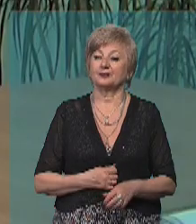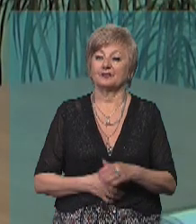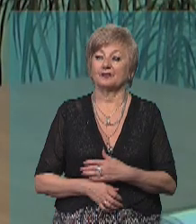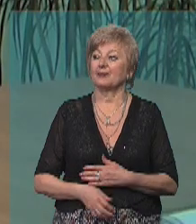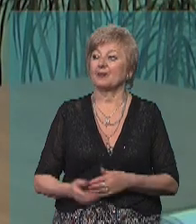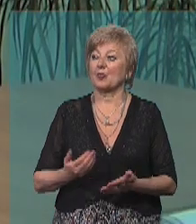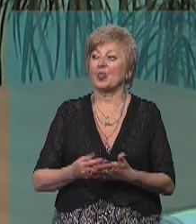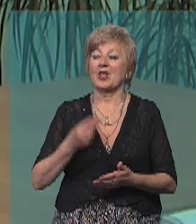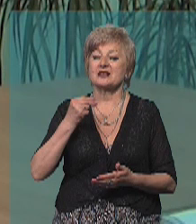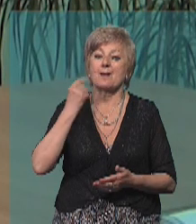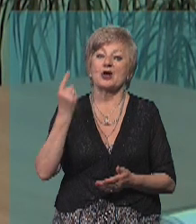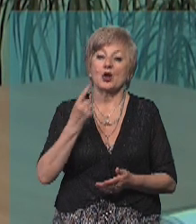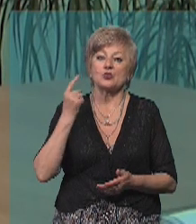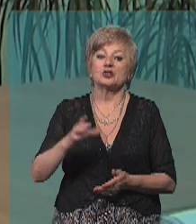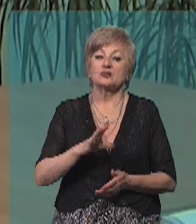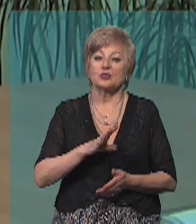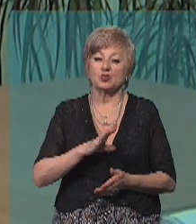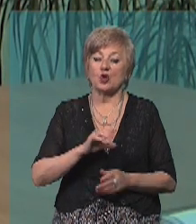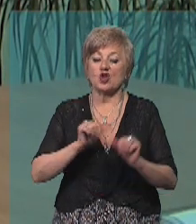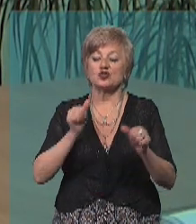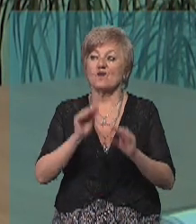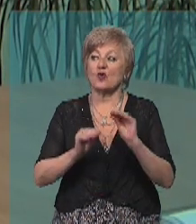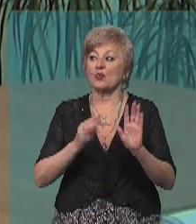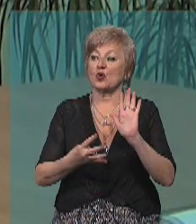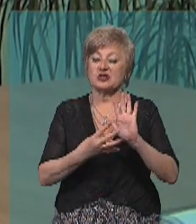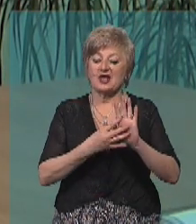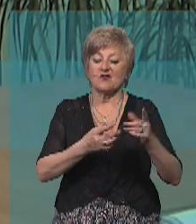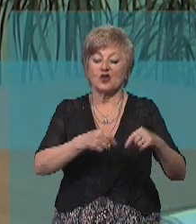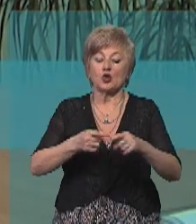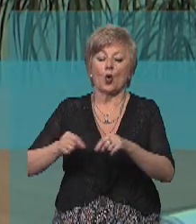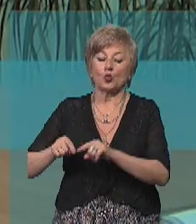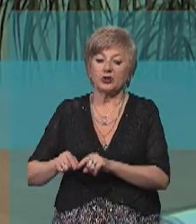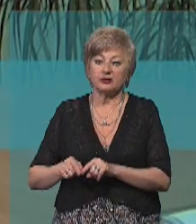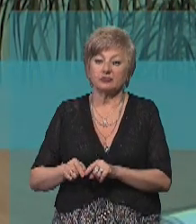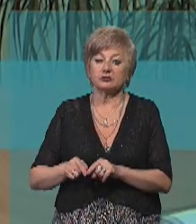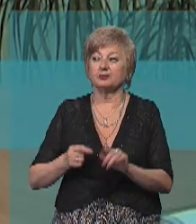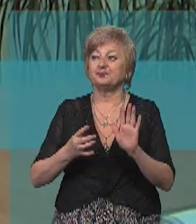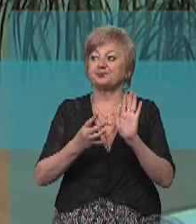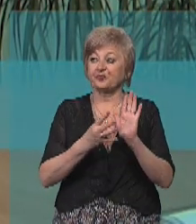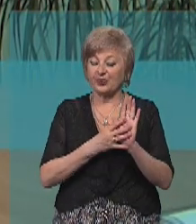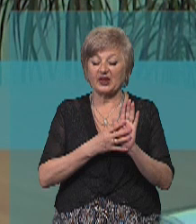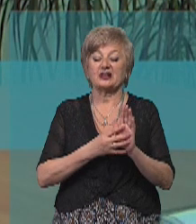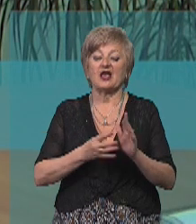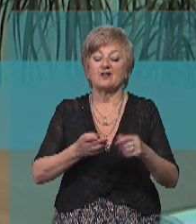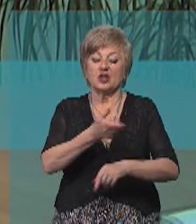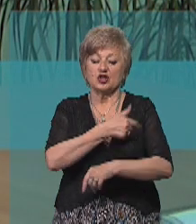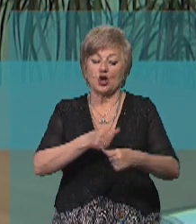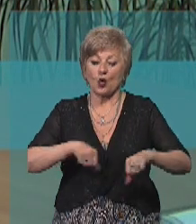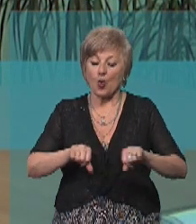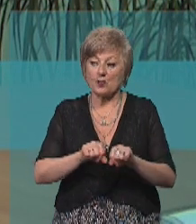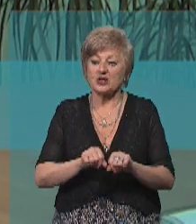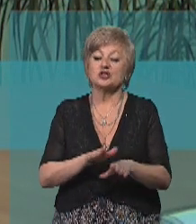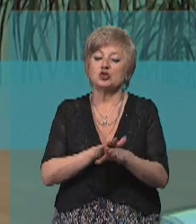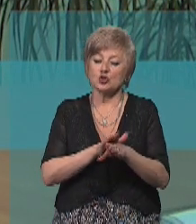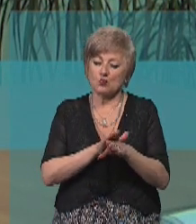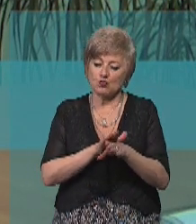В Запорізькій області було сформовано 9 округів і 9 окружних комісій в повному обсязі,